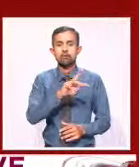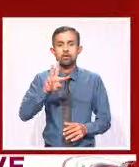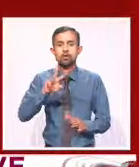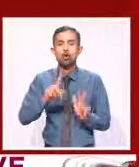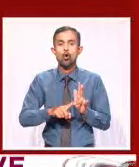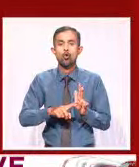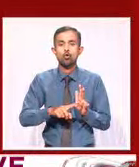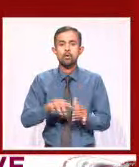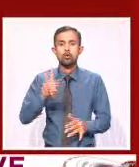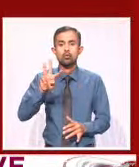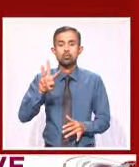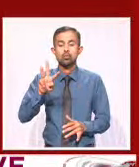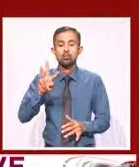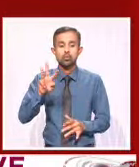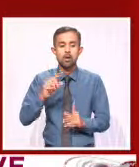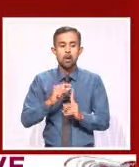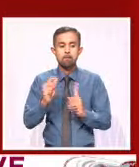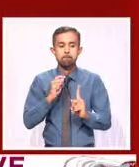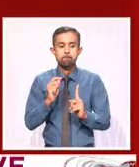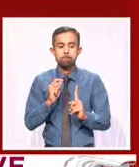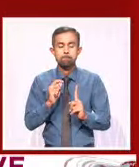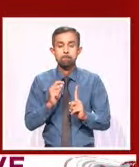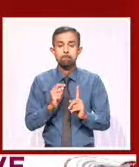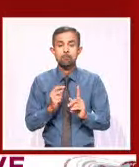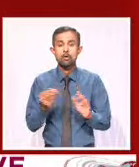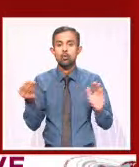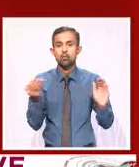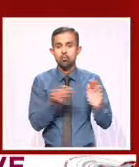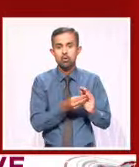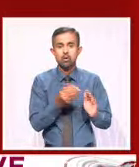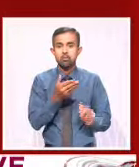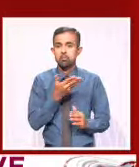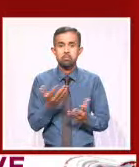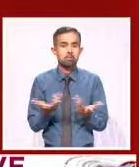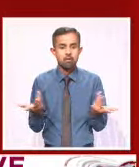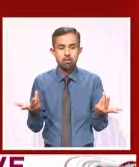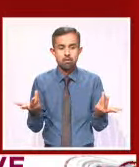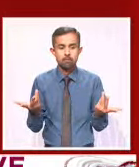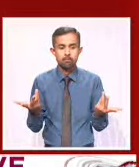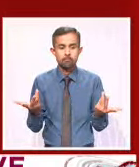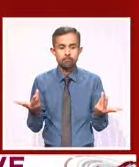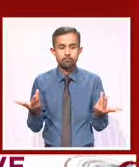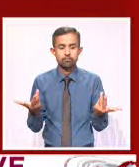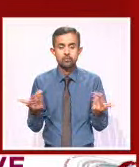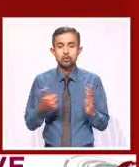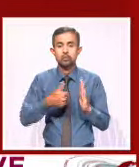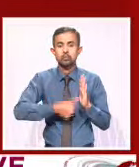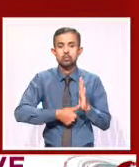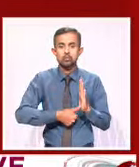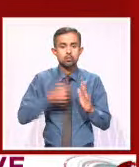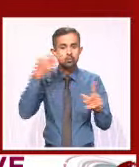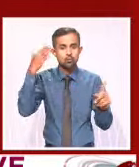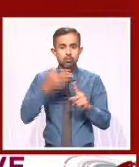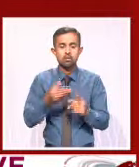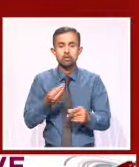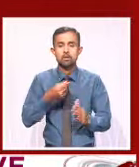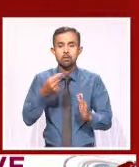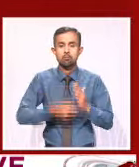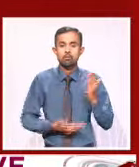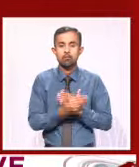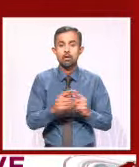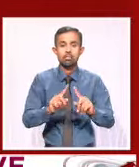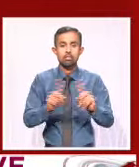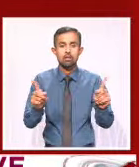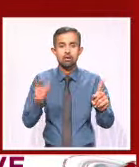2023 ඔක්තෝබර් 3 වැනිදා පාර්ලිමේන්තුවේ න්‍යායපත්‍රයට ඇතුළත් කිරීමට හැකි වූයේ නැහැ. ඒ අනුව එම පනත් කැටුම්පත පිළිබඳ ලැබී ඇති පෙත්සම්